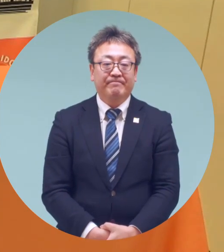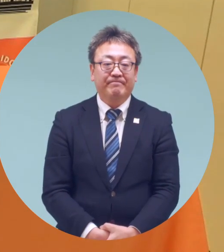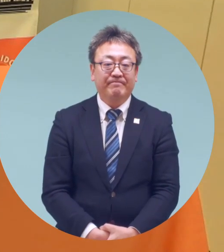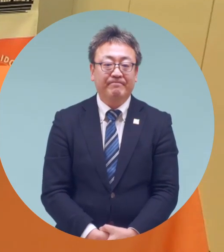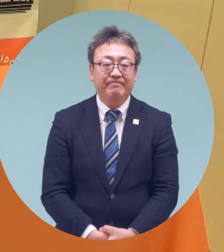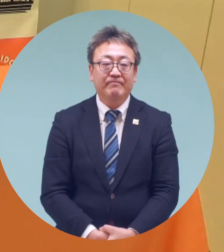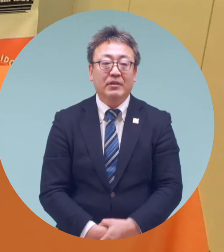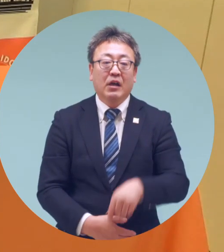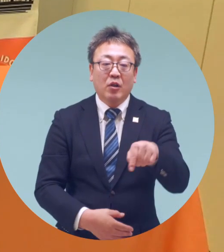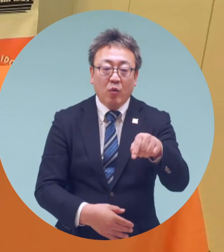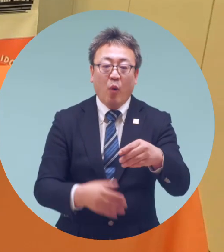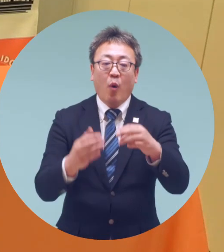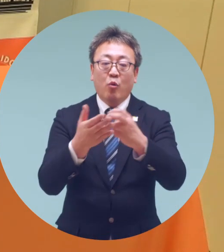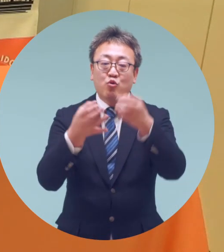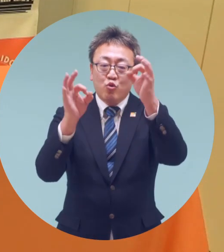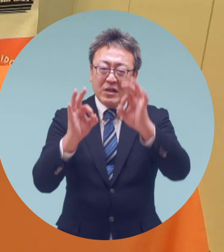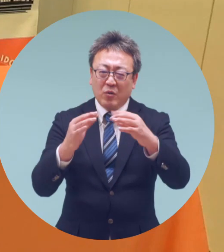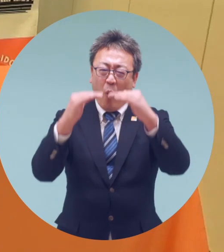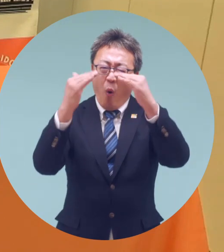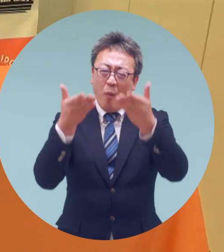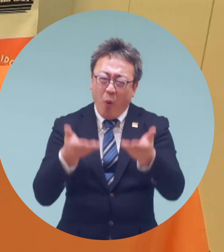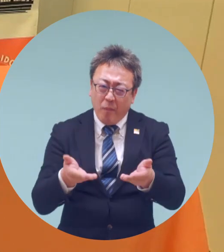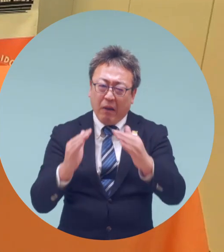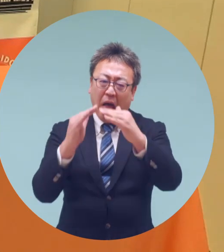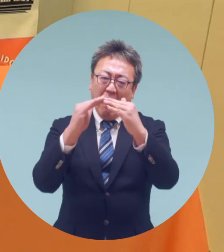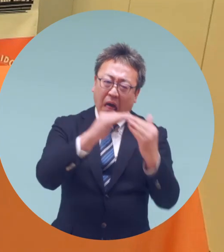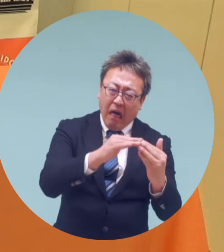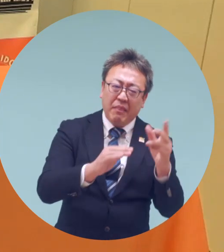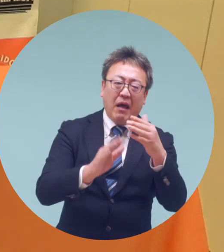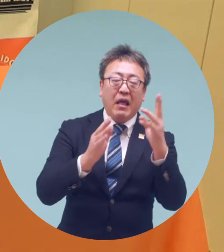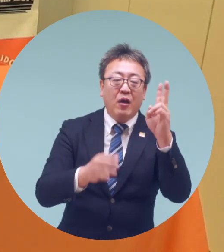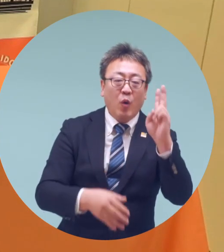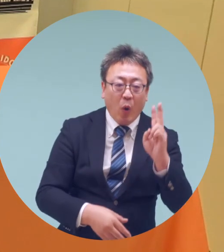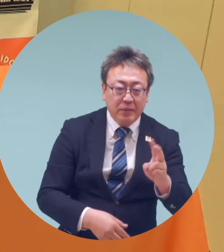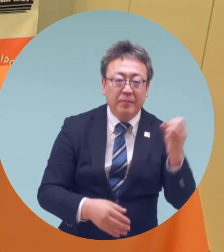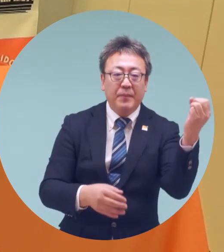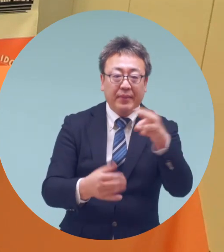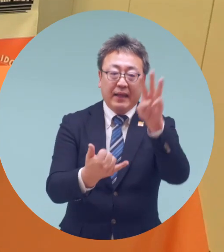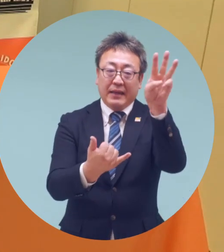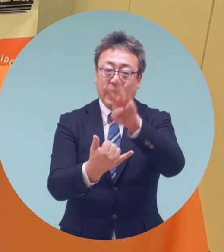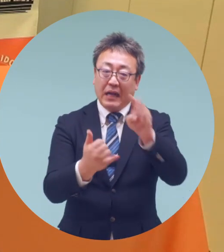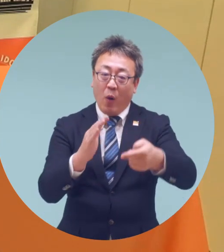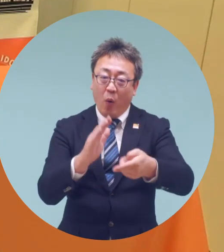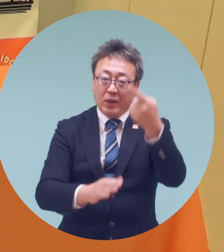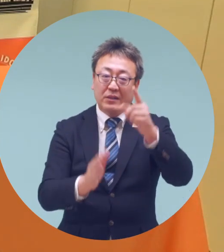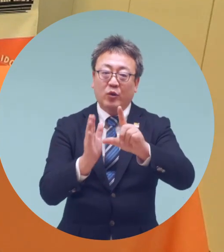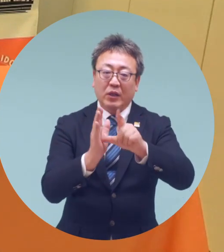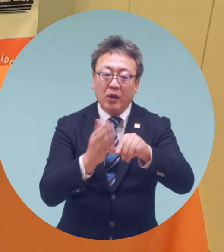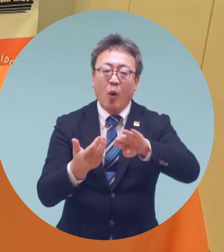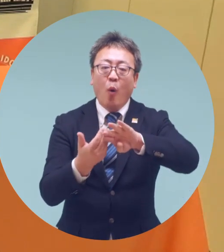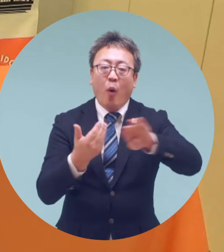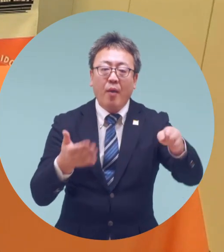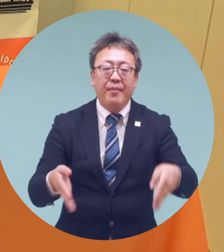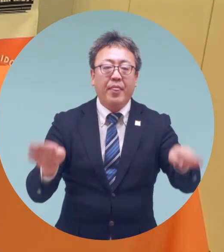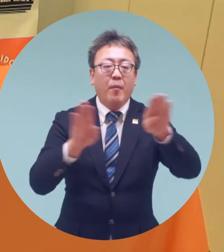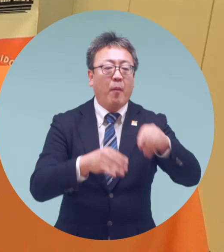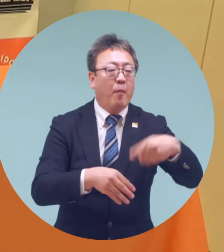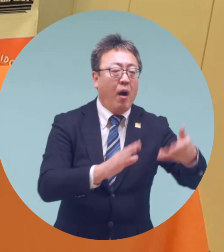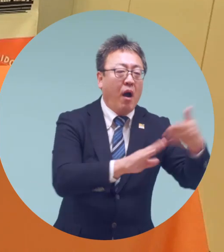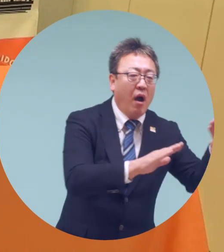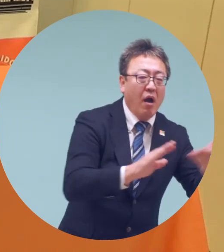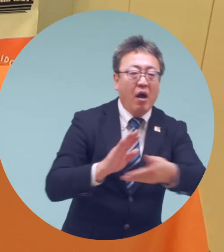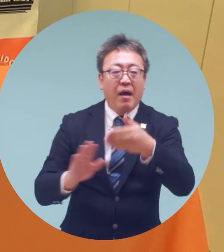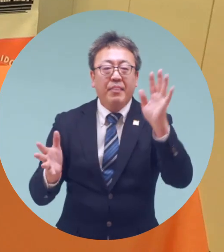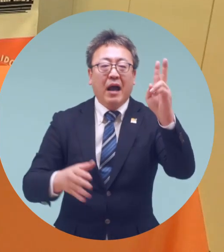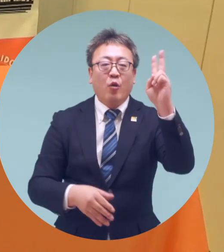で、例えば雪の重みで建物が潰れないように、火災が起きた時他の建物に燃え広がらないようにするな